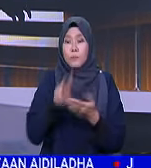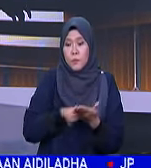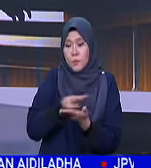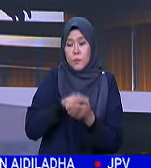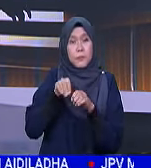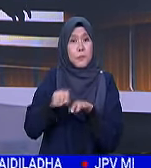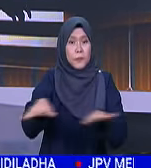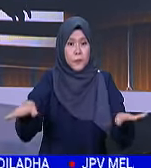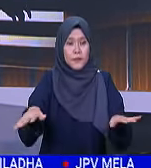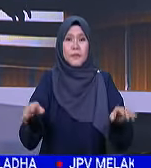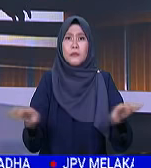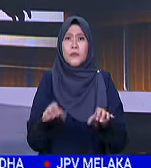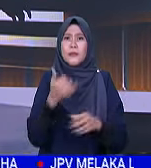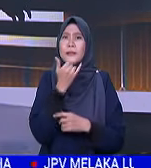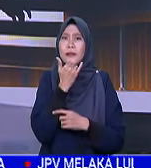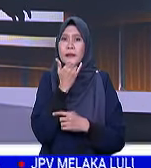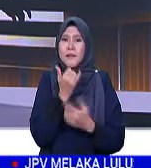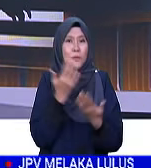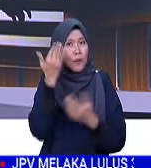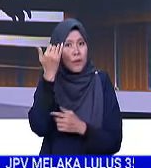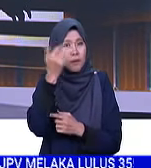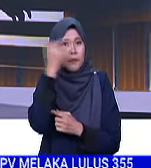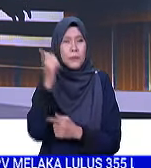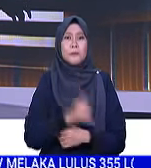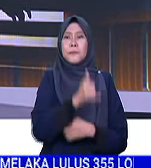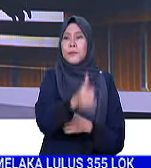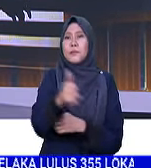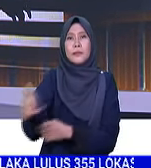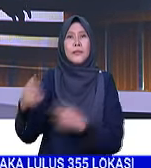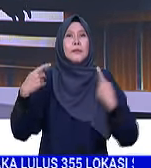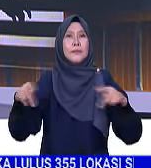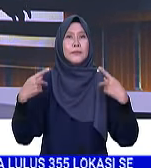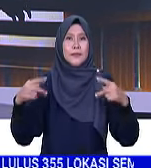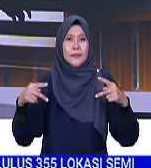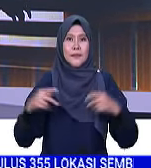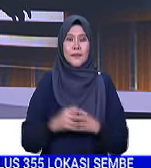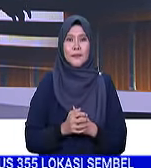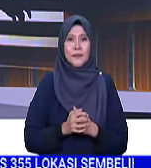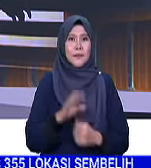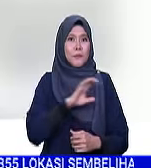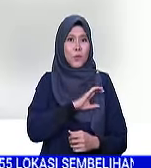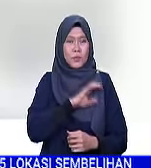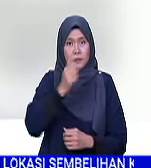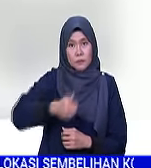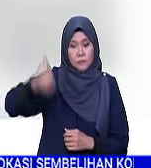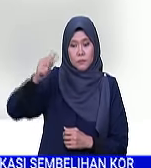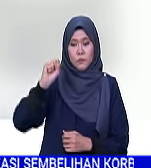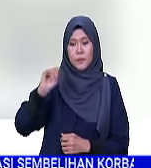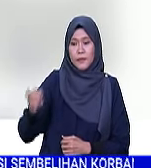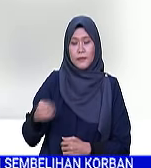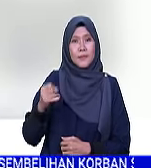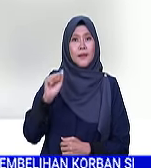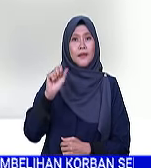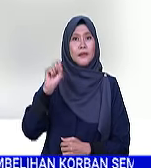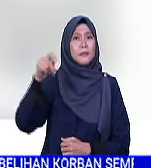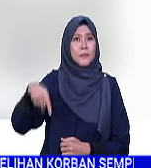media sosial itu melakukan kesalahan terbabit dengan mengunjungi sebuah premis. Menurut Ketua Polis Daerah Subang Jaya, ACP Abdul